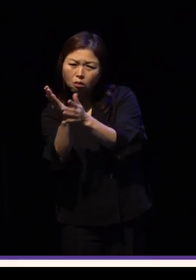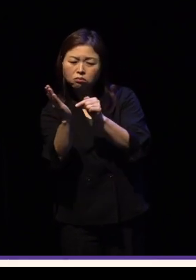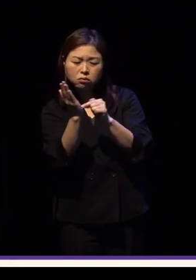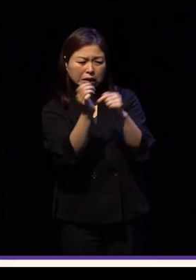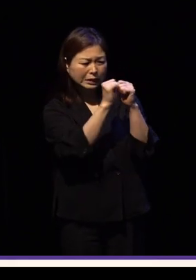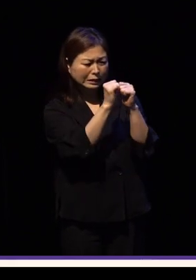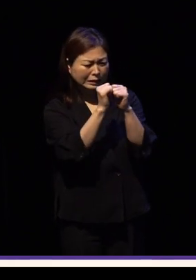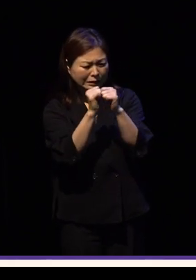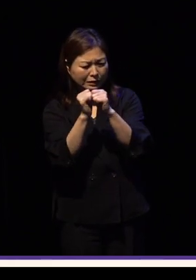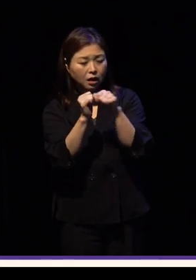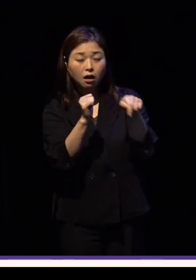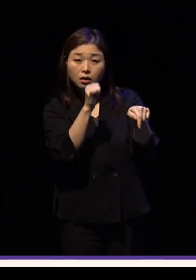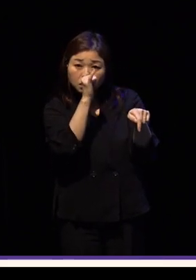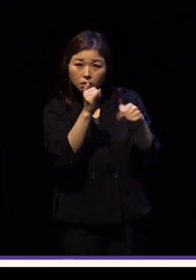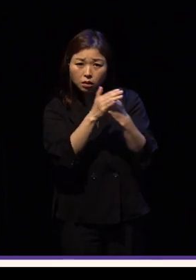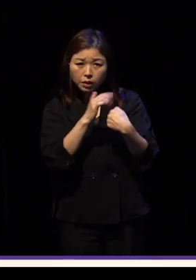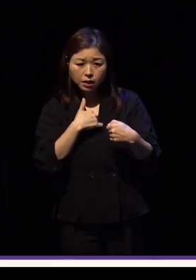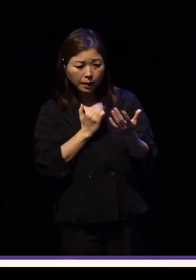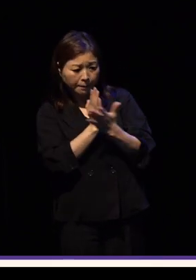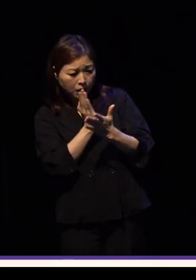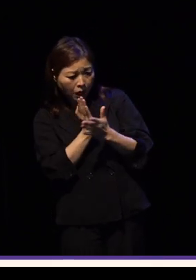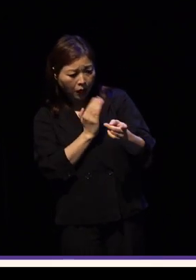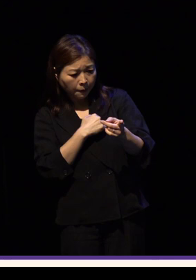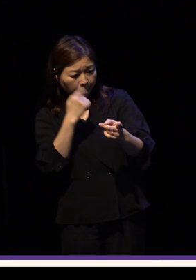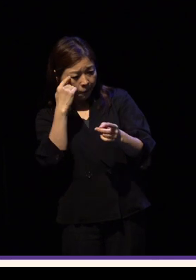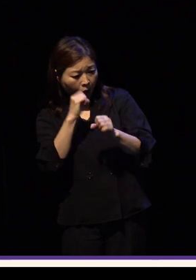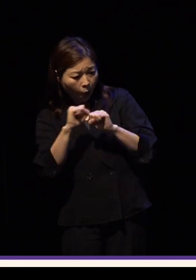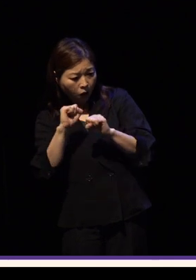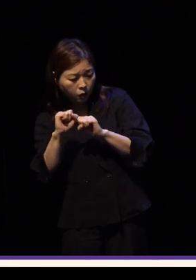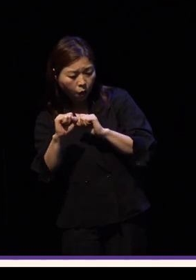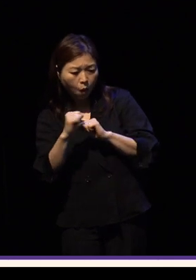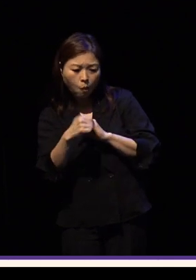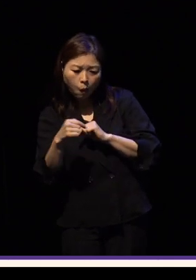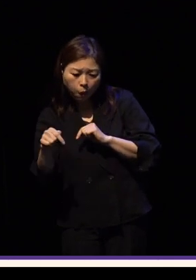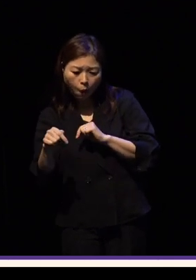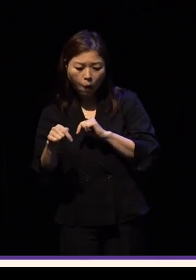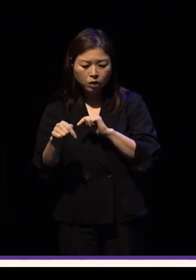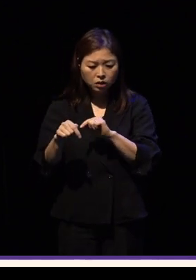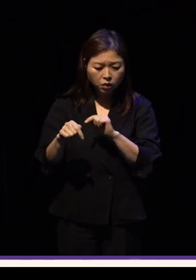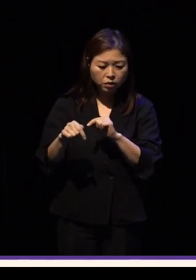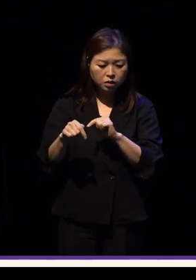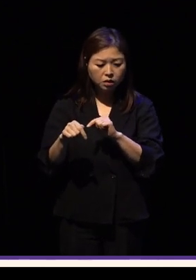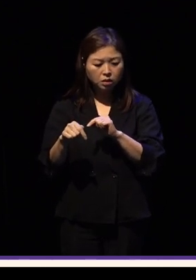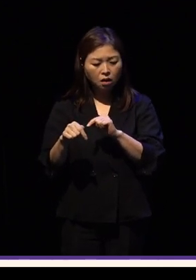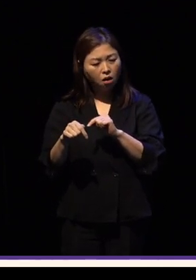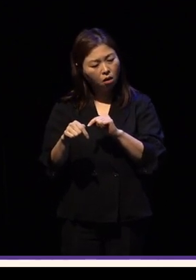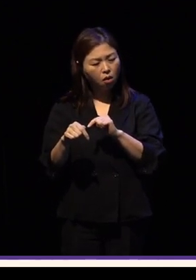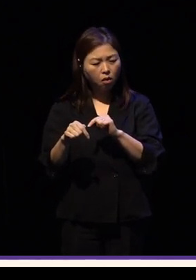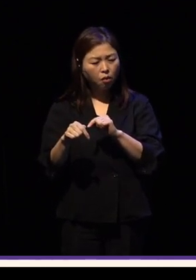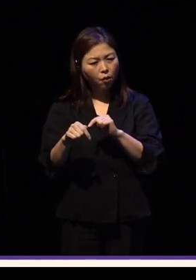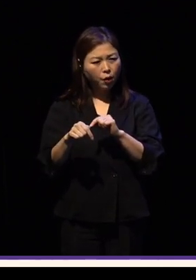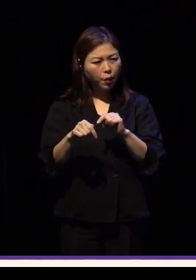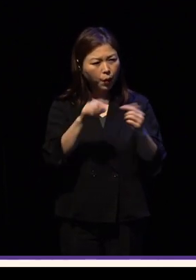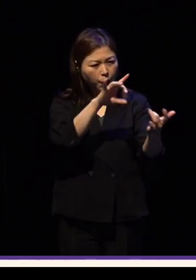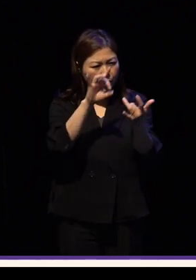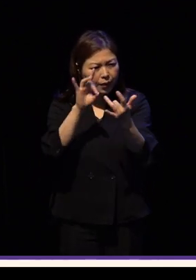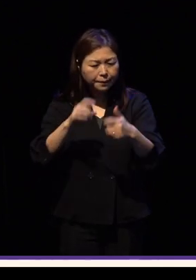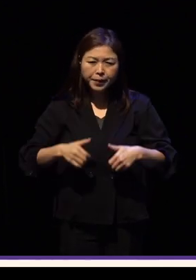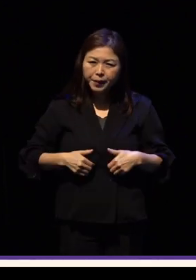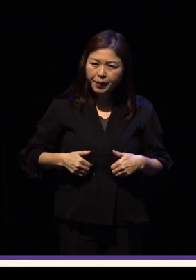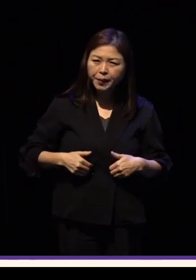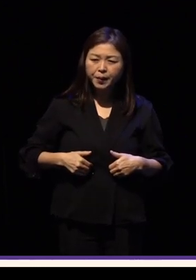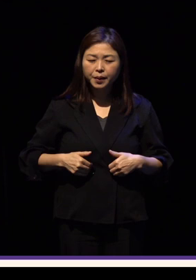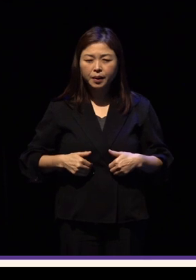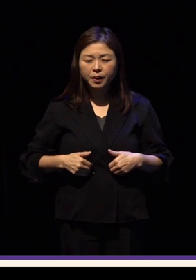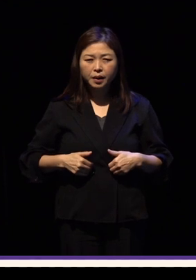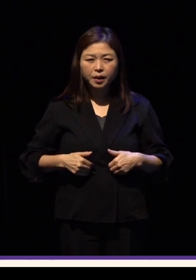맞춰서 나의 창작 활동을 해야 된다. 이게 내 관제화되는 것 아니야? 그 지원을 받기 위해서